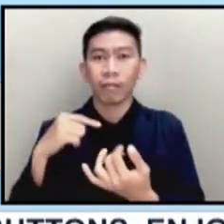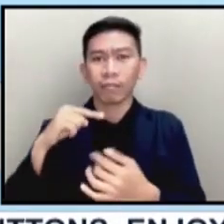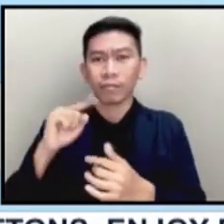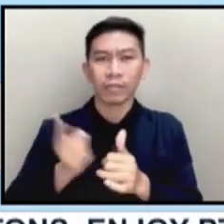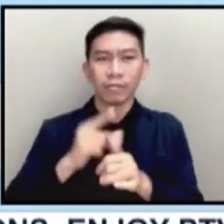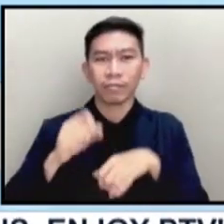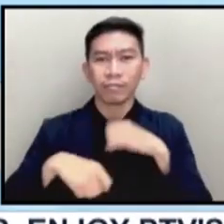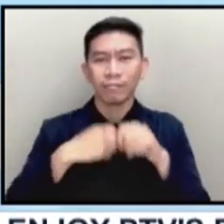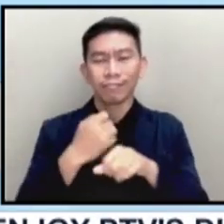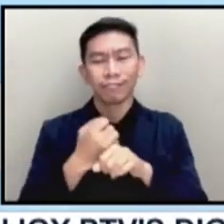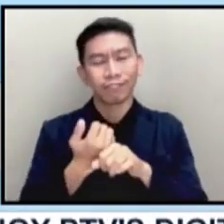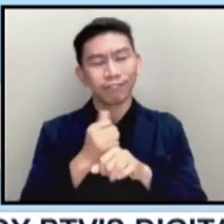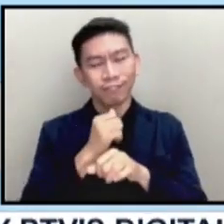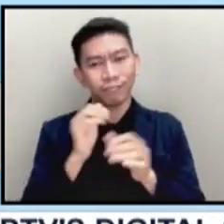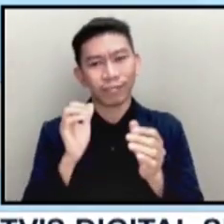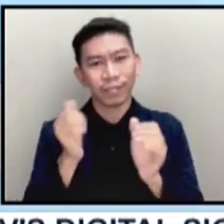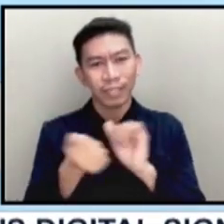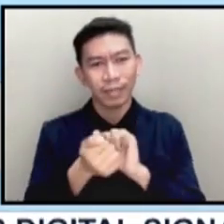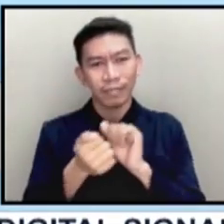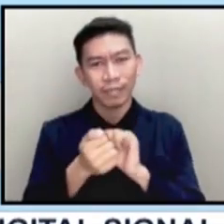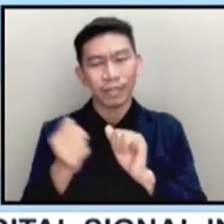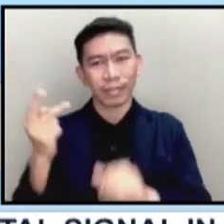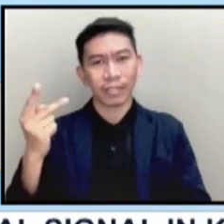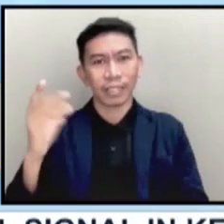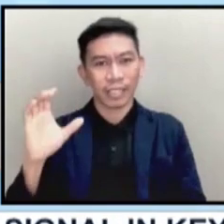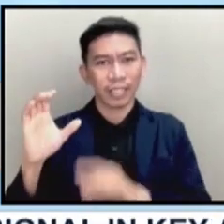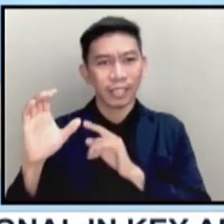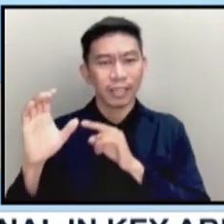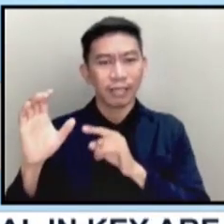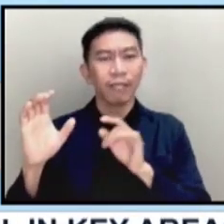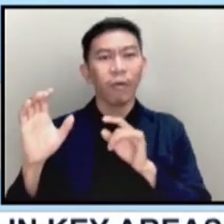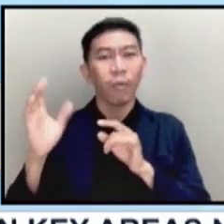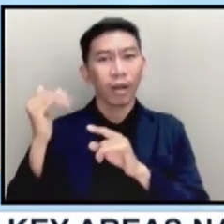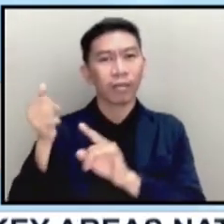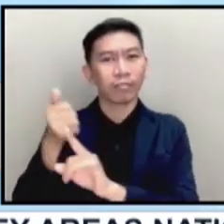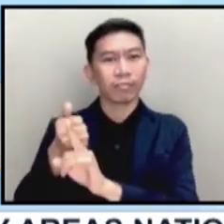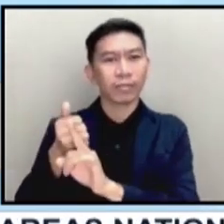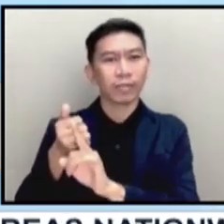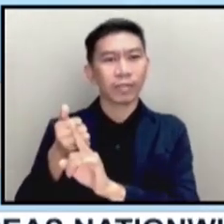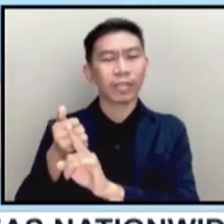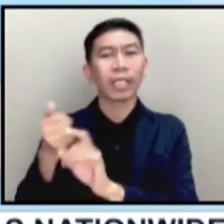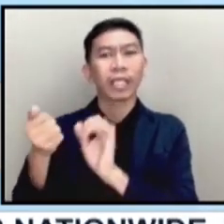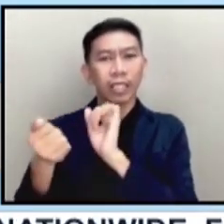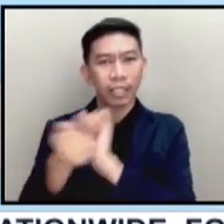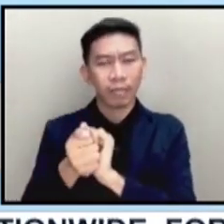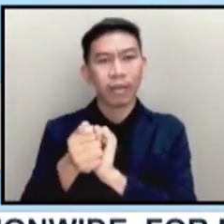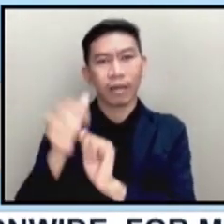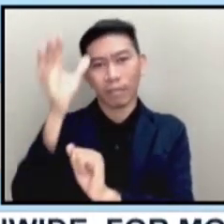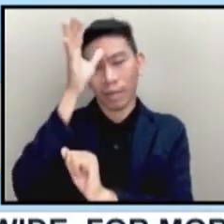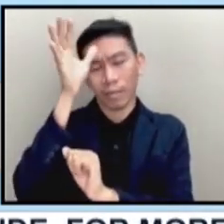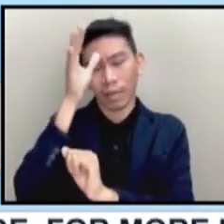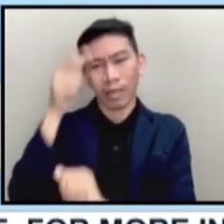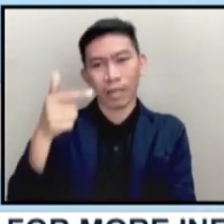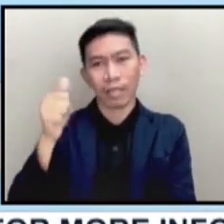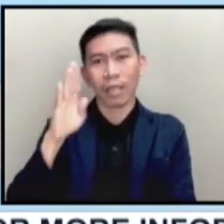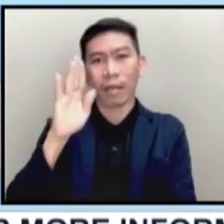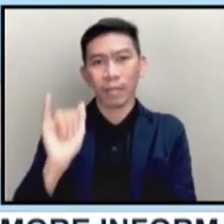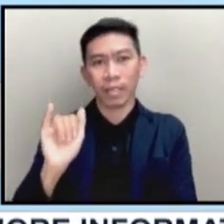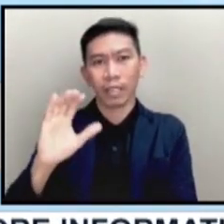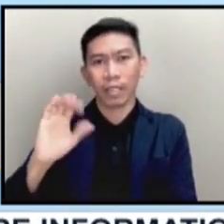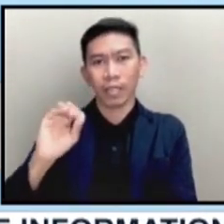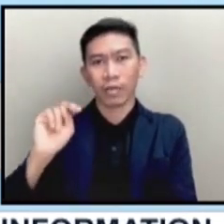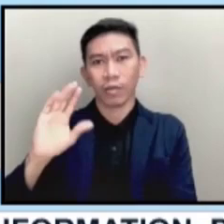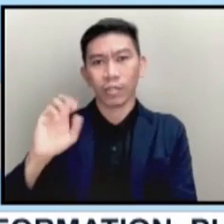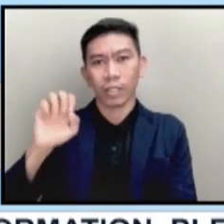Casey dahil pinili nitong samahan naman ang kanyang papa na si Gabby Concepcion sa pagsalubong ng Pasko ngayong taon. Ipinost